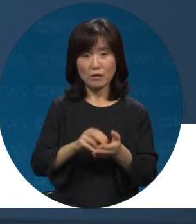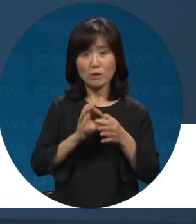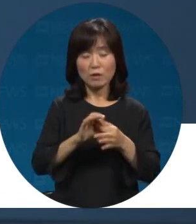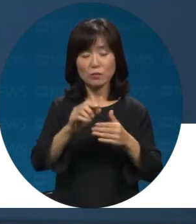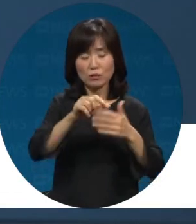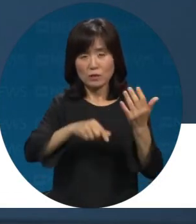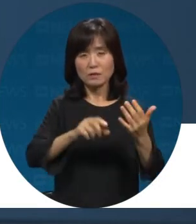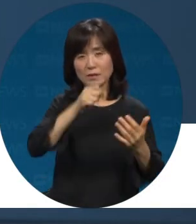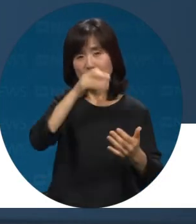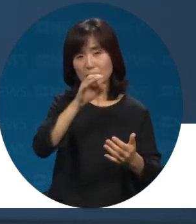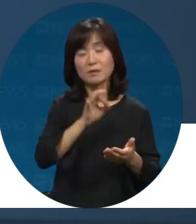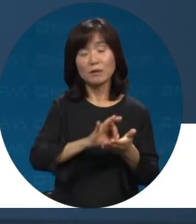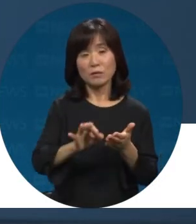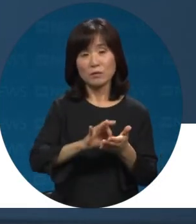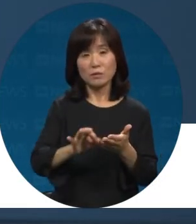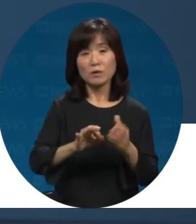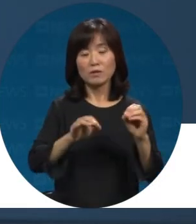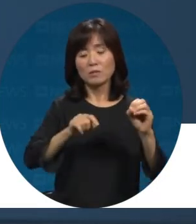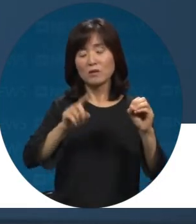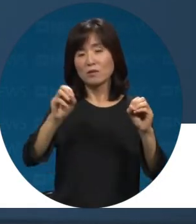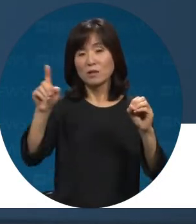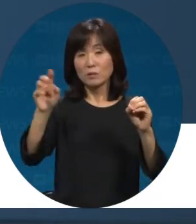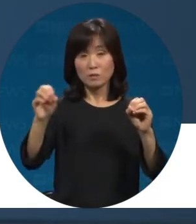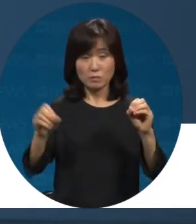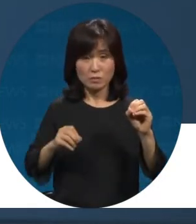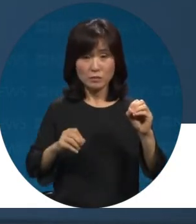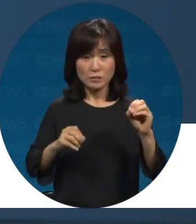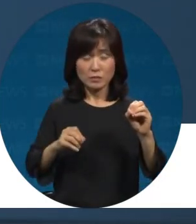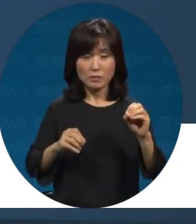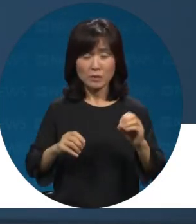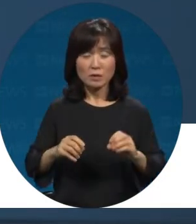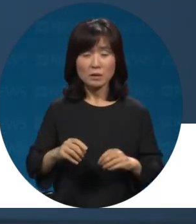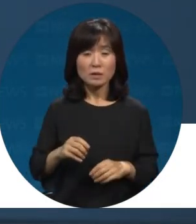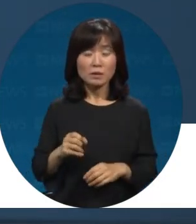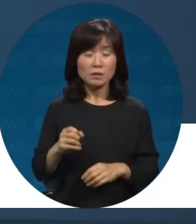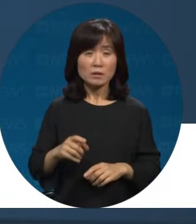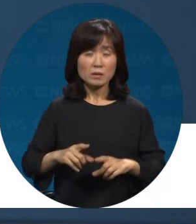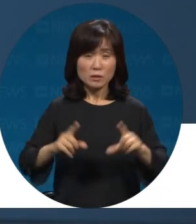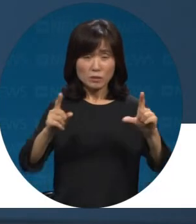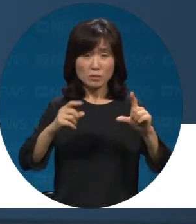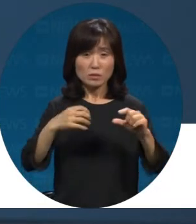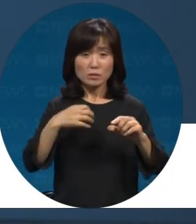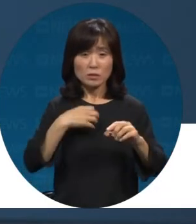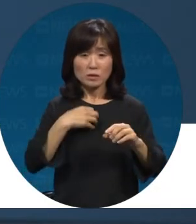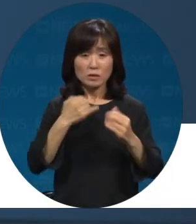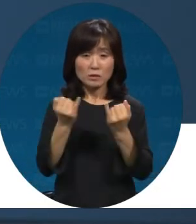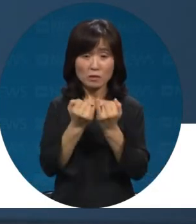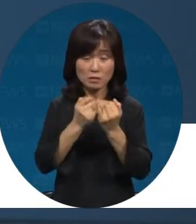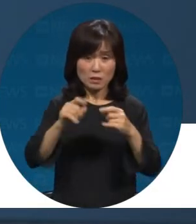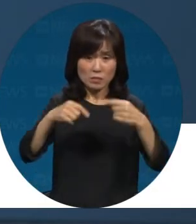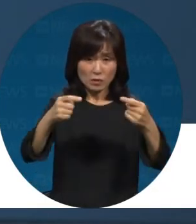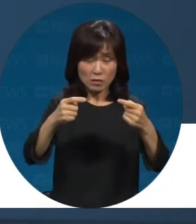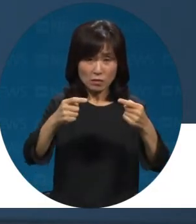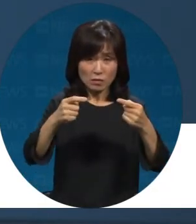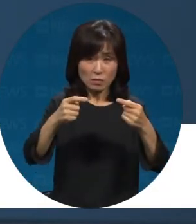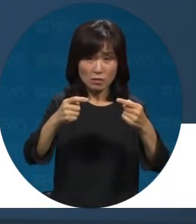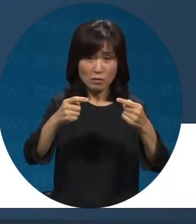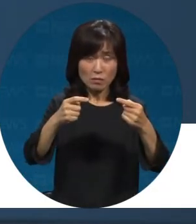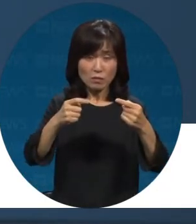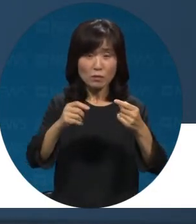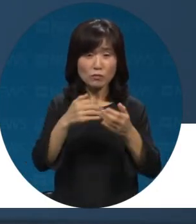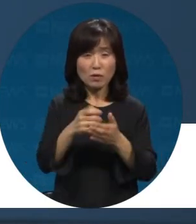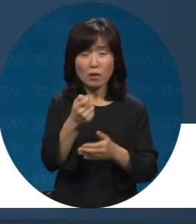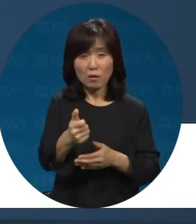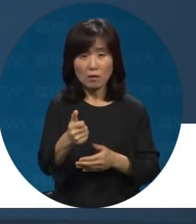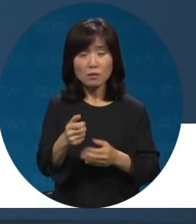쓰이고 있다고 하는데요 기호에게 관련 공론장에서 여성 참여 비올 때 정말 낮구요 그렇기 때문에 여성들 목소리가 잘 들리지